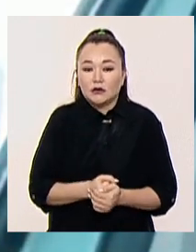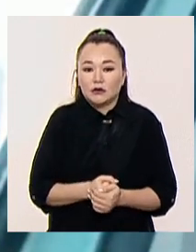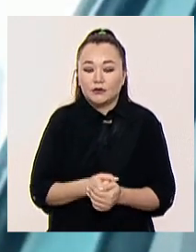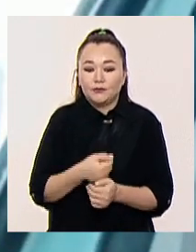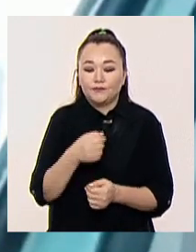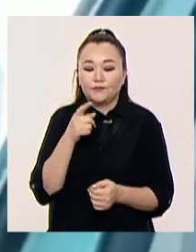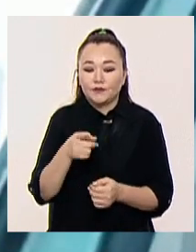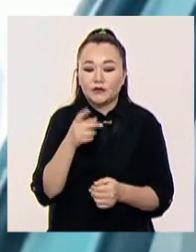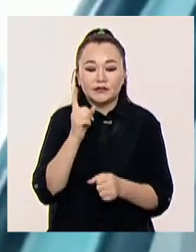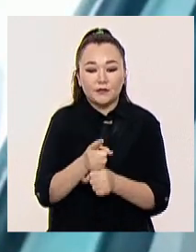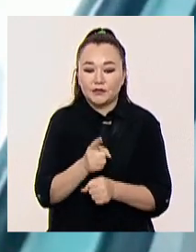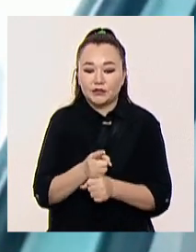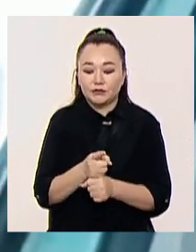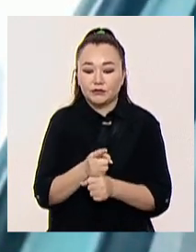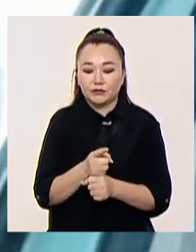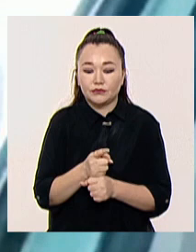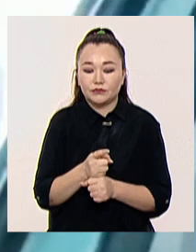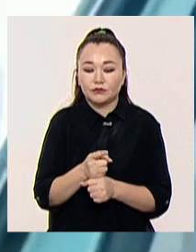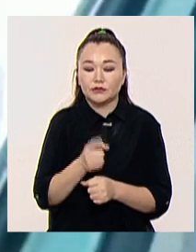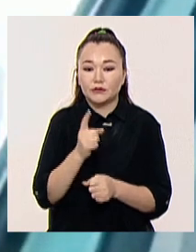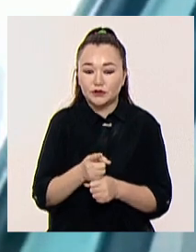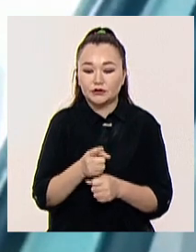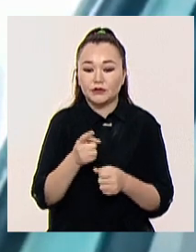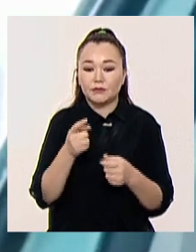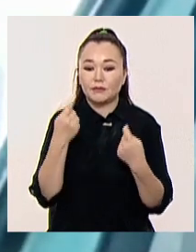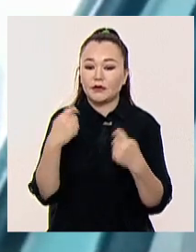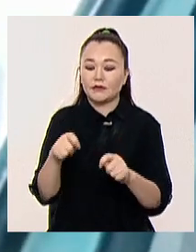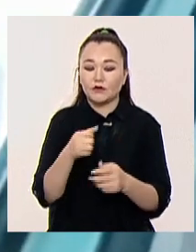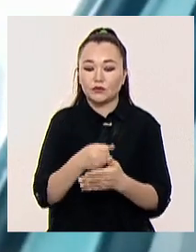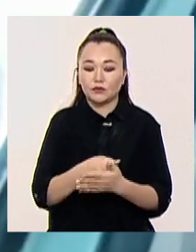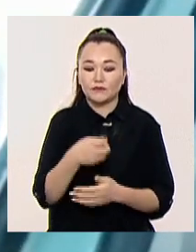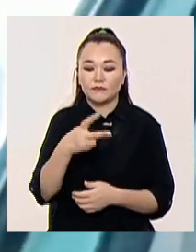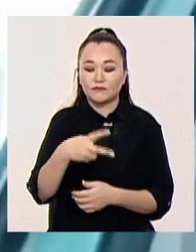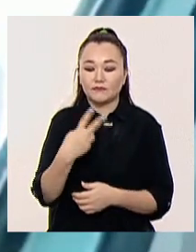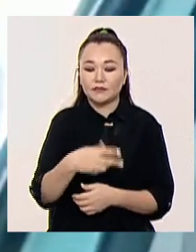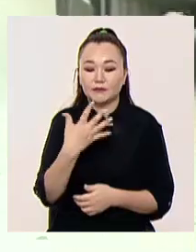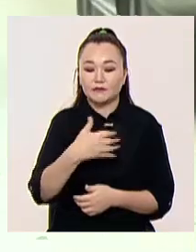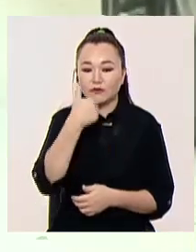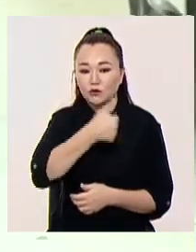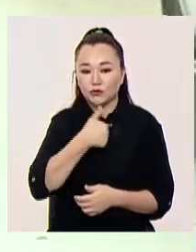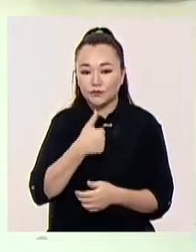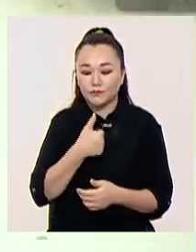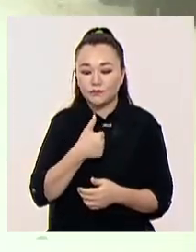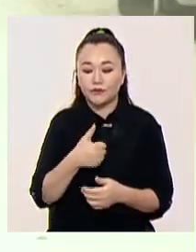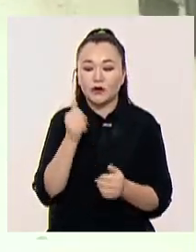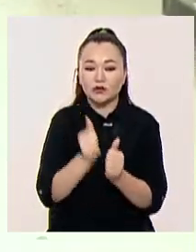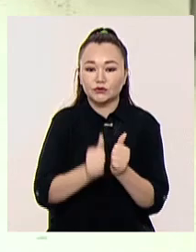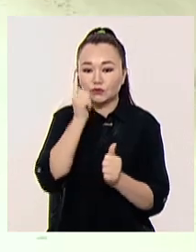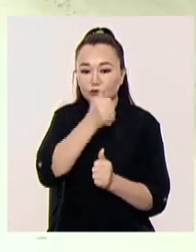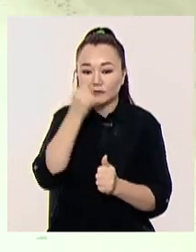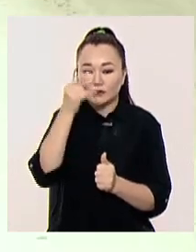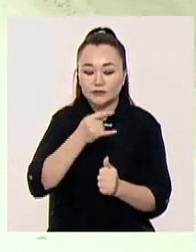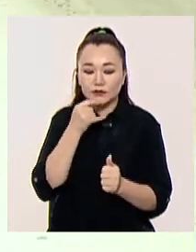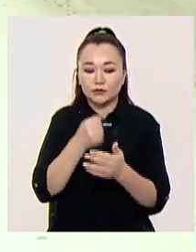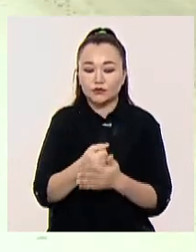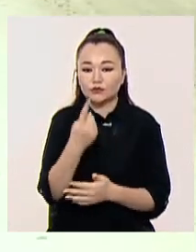то есть ему запрещено, его запрещено перепродавать до 2025 года. Ежегодно в Казахстане до 100